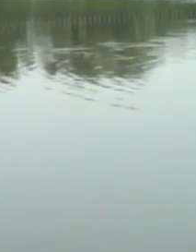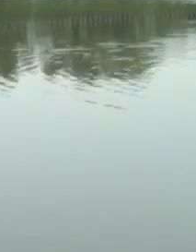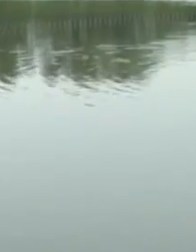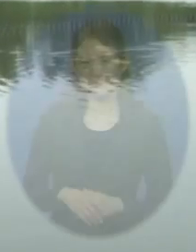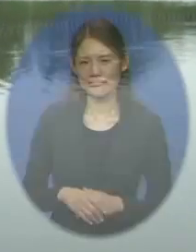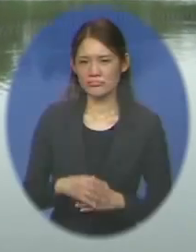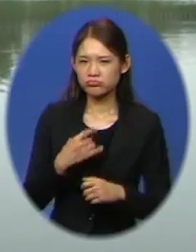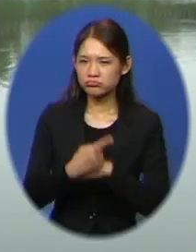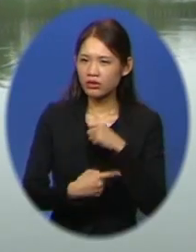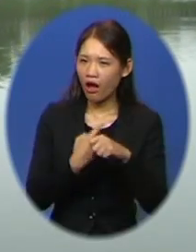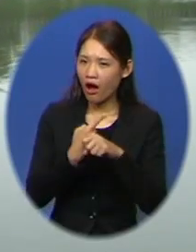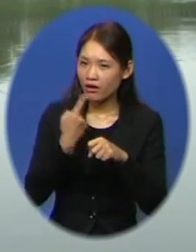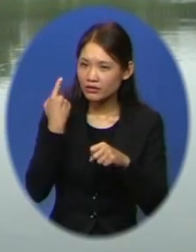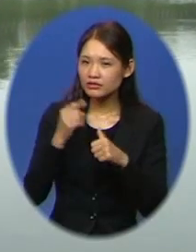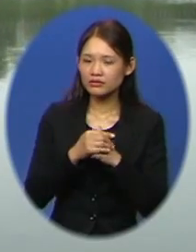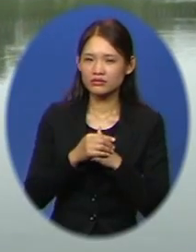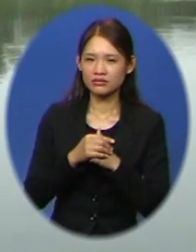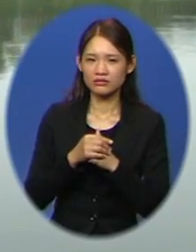작년에 이쪽에서